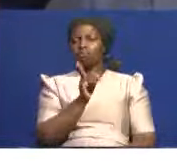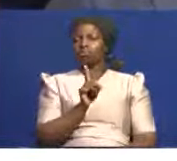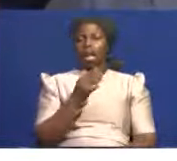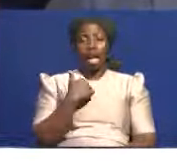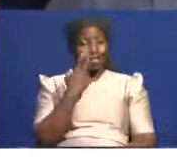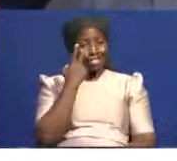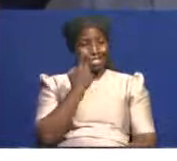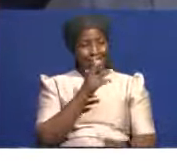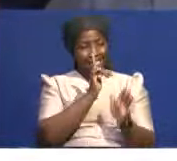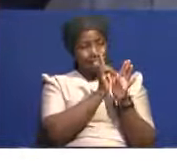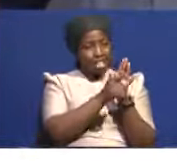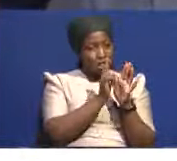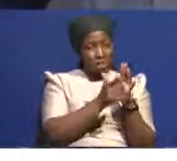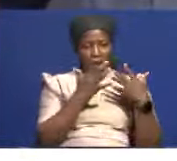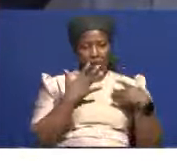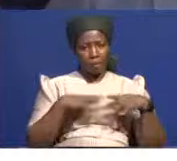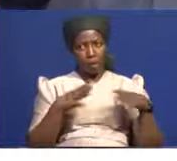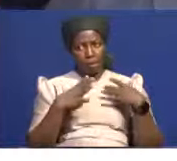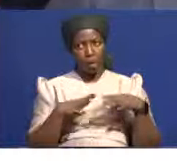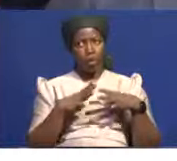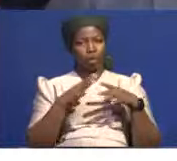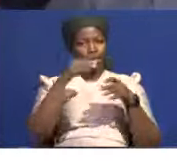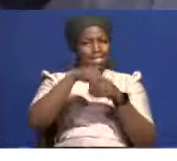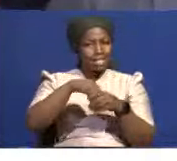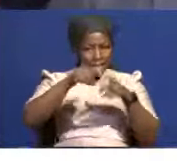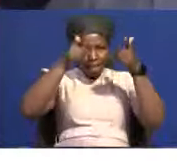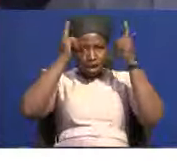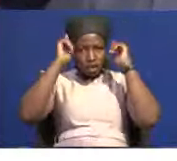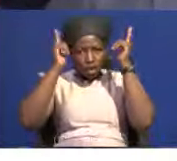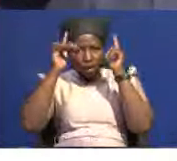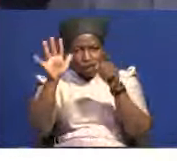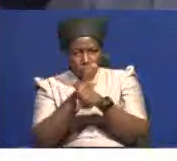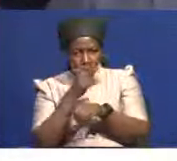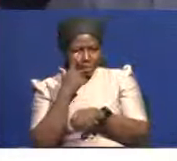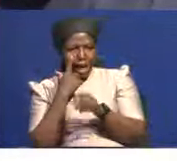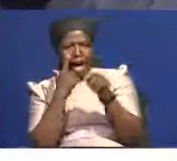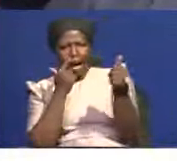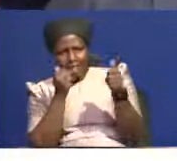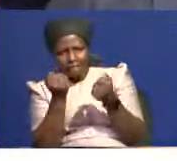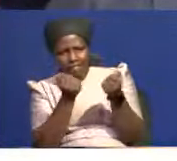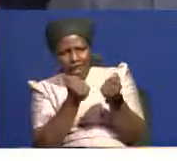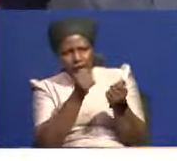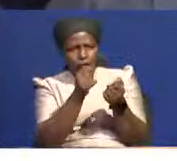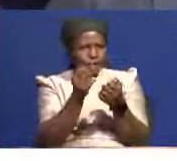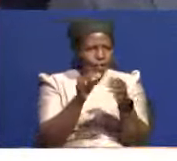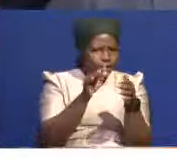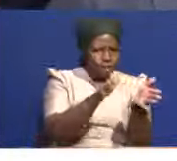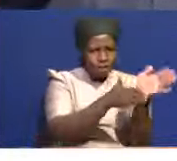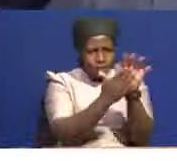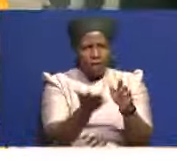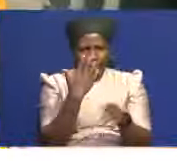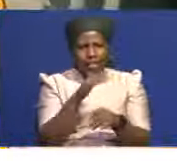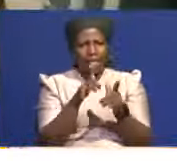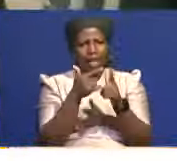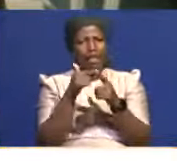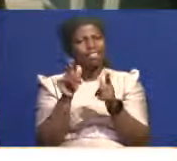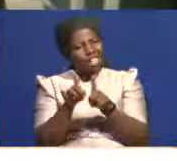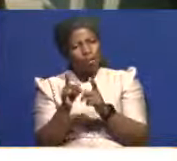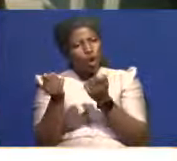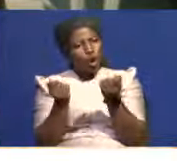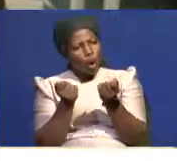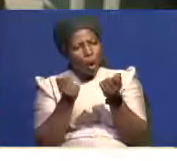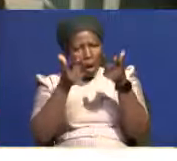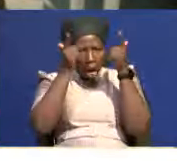kwa video watu wiko na lori wamejaa. Wanaona gari ingine pelekwa na maji, wanarudi hiyo lori wanaigiza ndani ya maji.